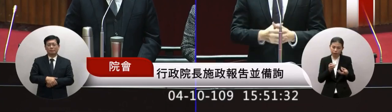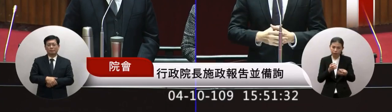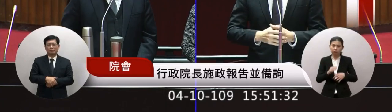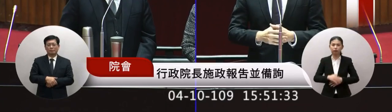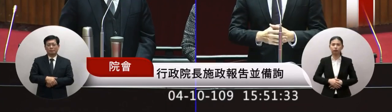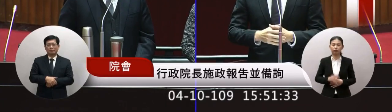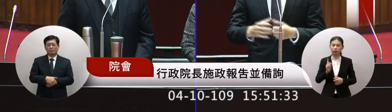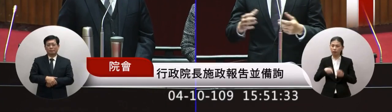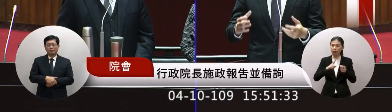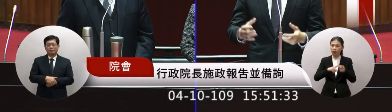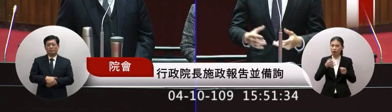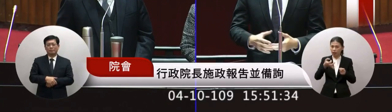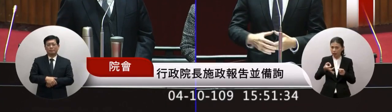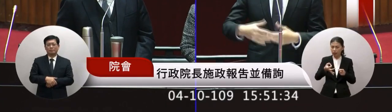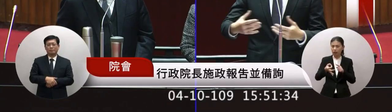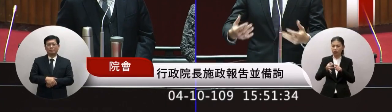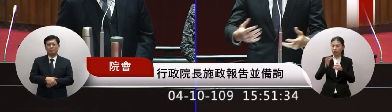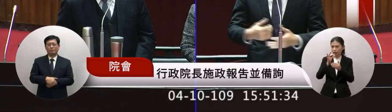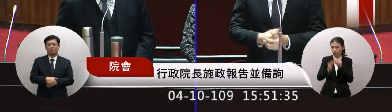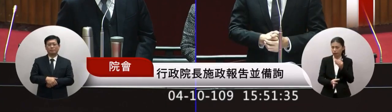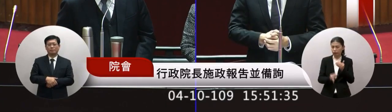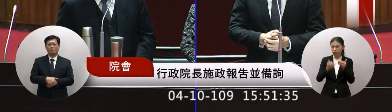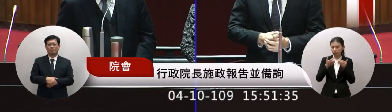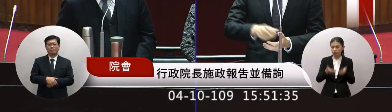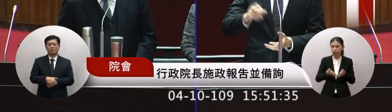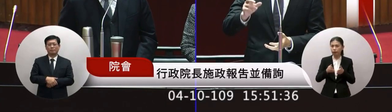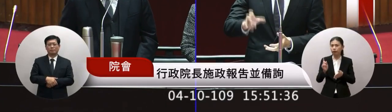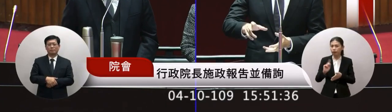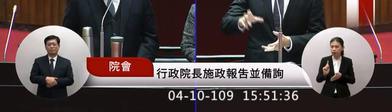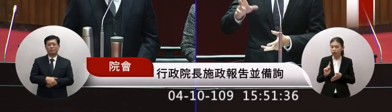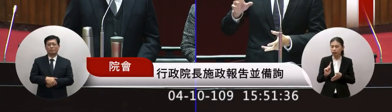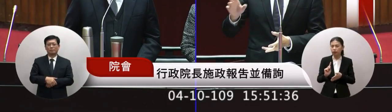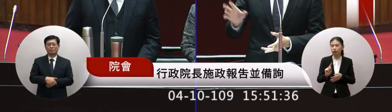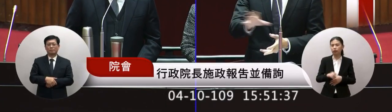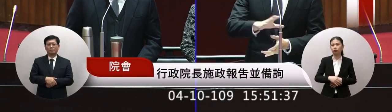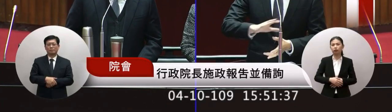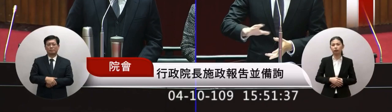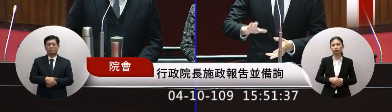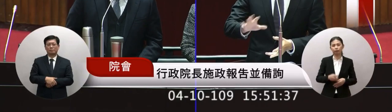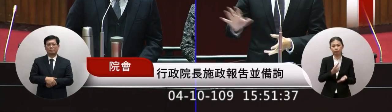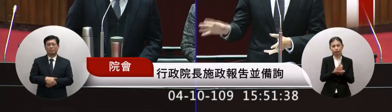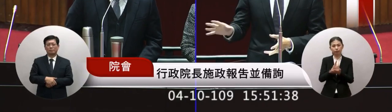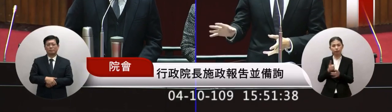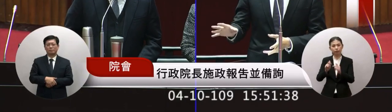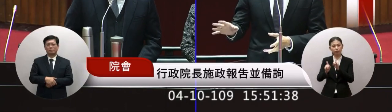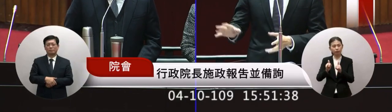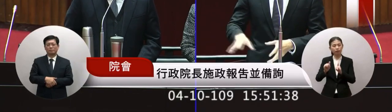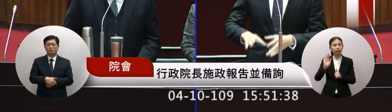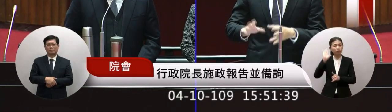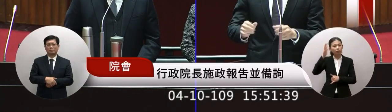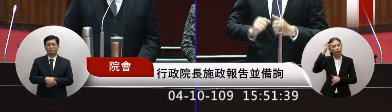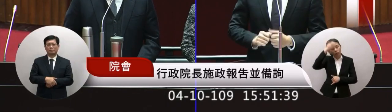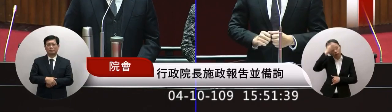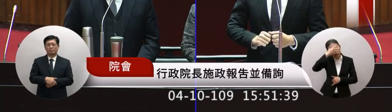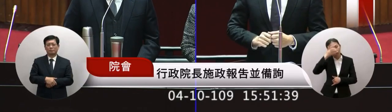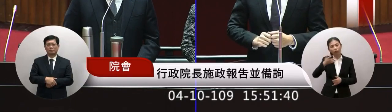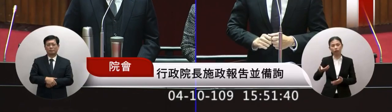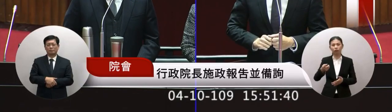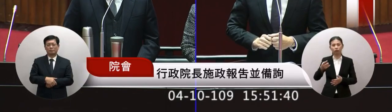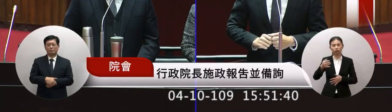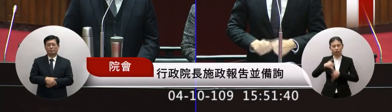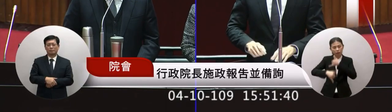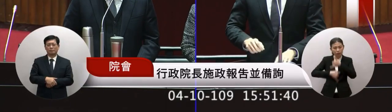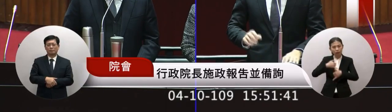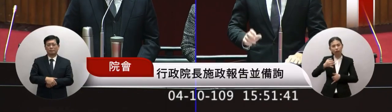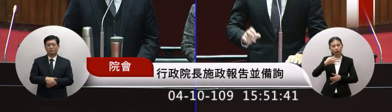金咱爱有一个，这年金的制度上重要，当然是为着讲爱维持咱每一个人民年老了后，伊的这个尊严的生活